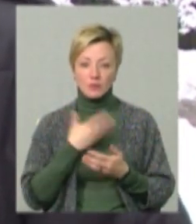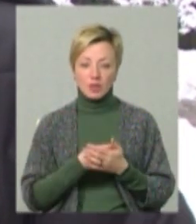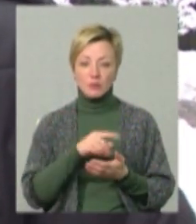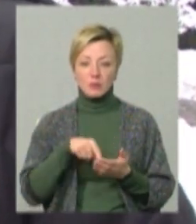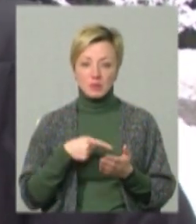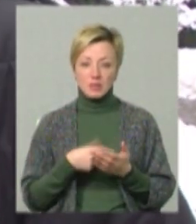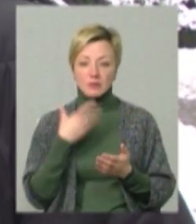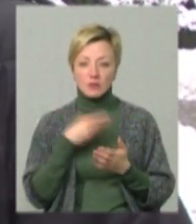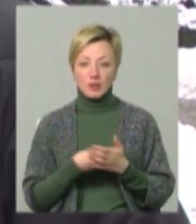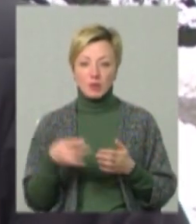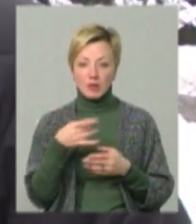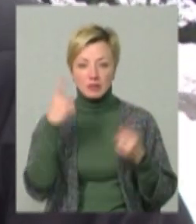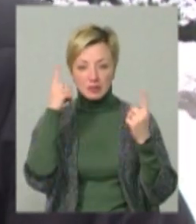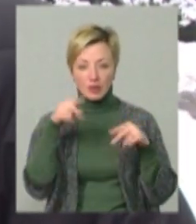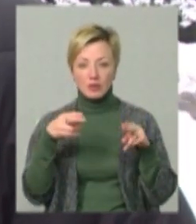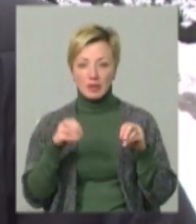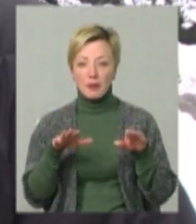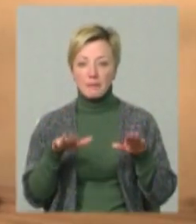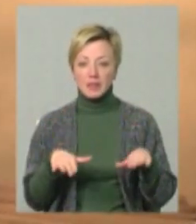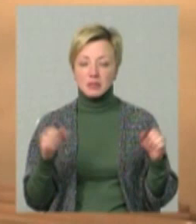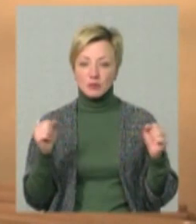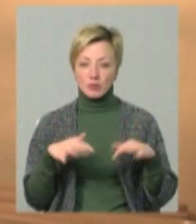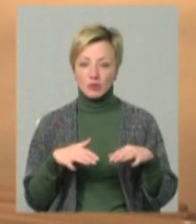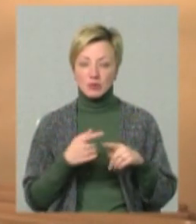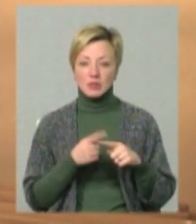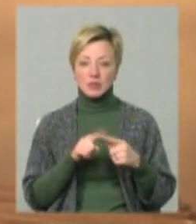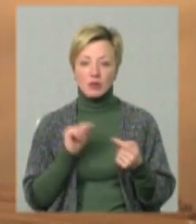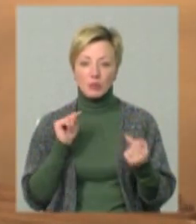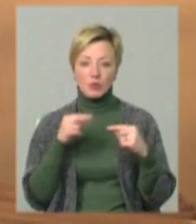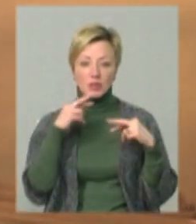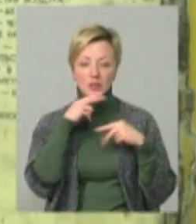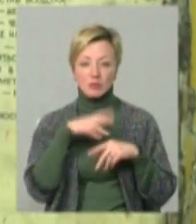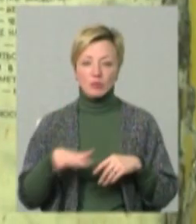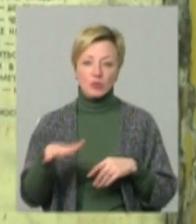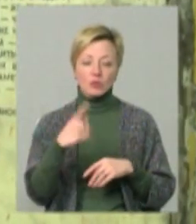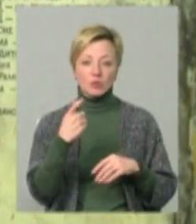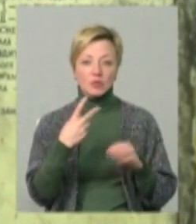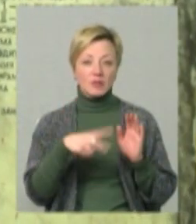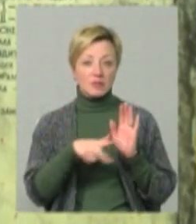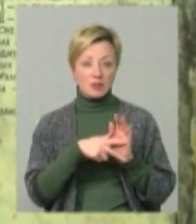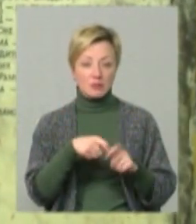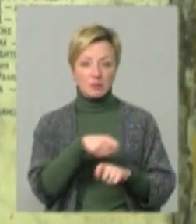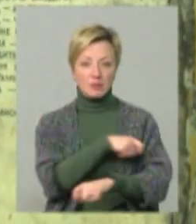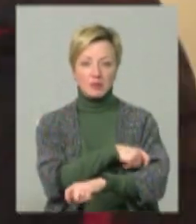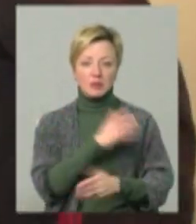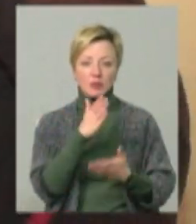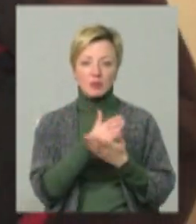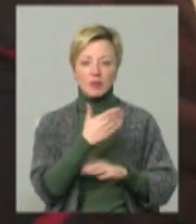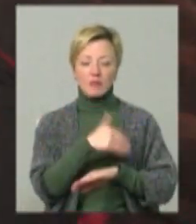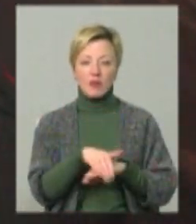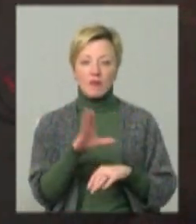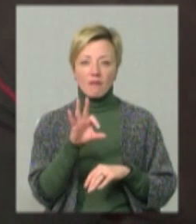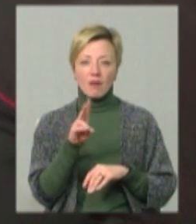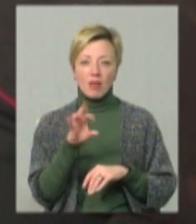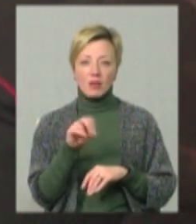місті, в своєму районі я знаю, де місце збору. Це протирадіаційне укриття площею 128 квадратних метрів знаходиться на